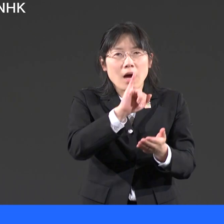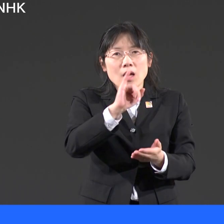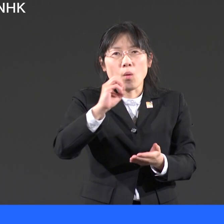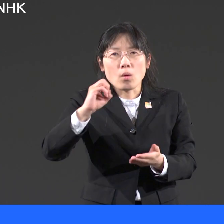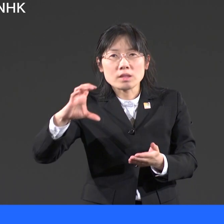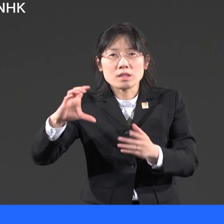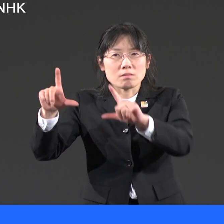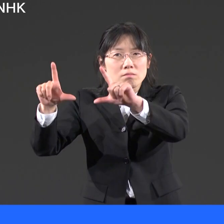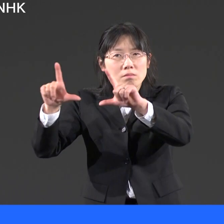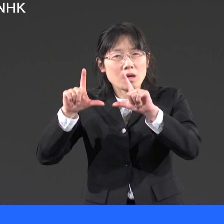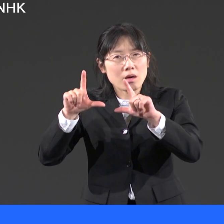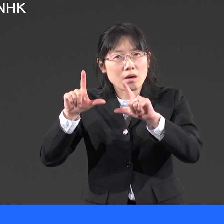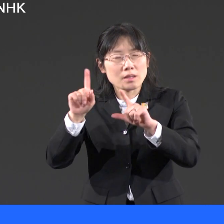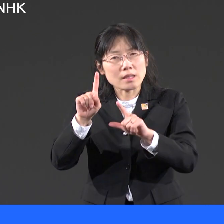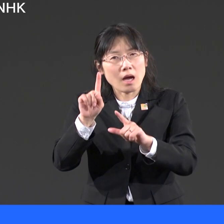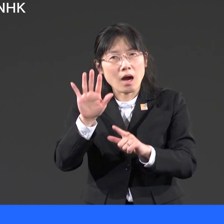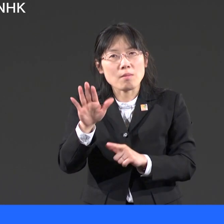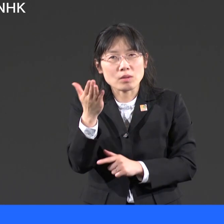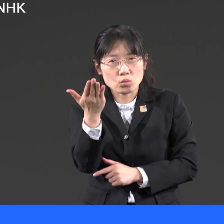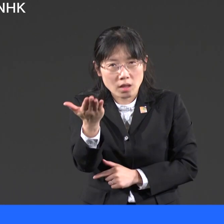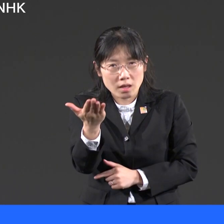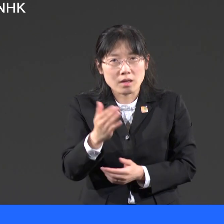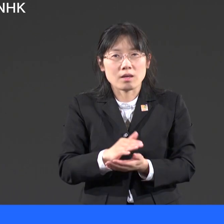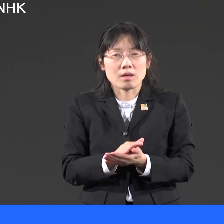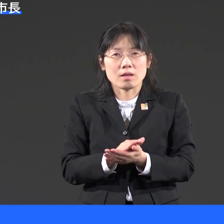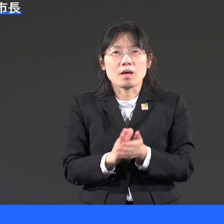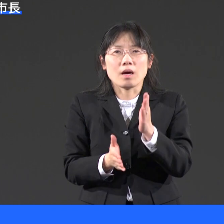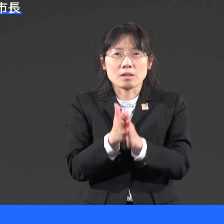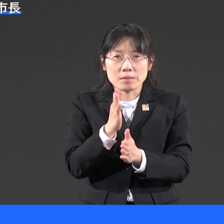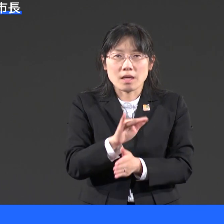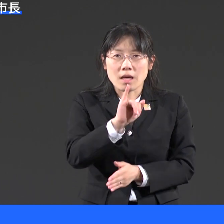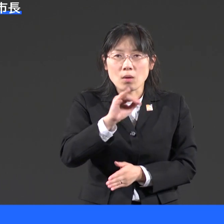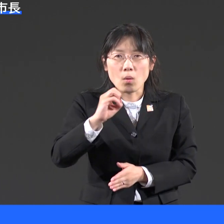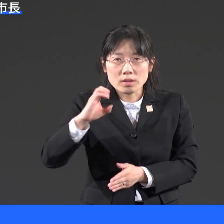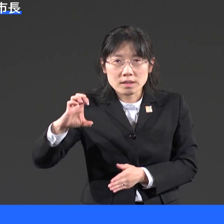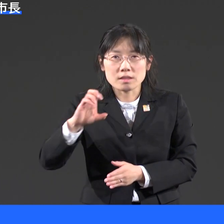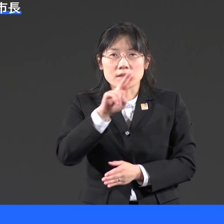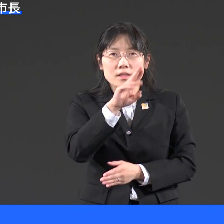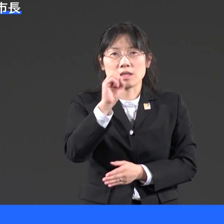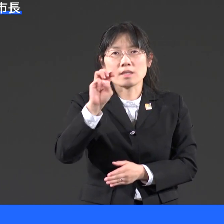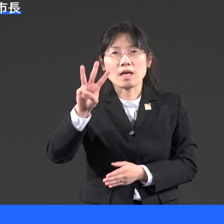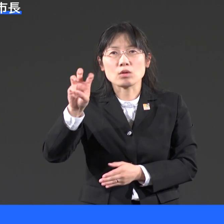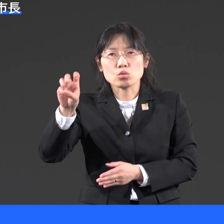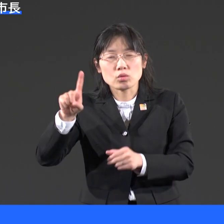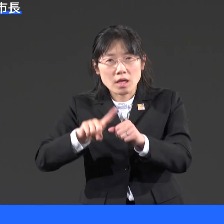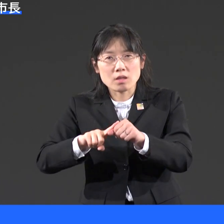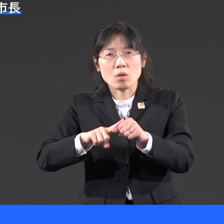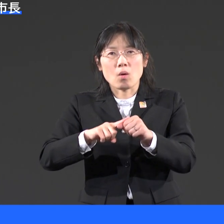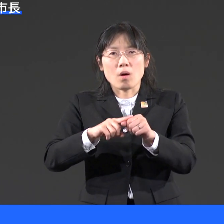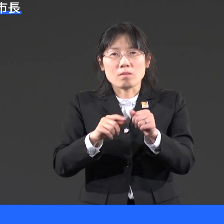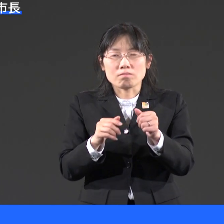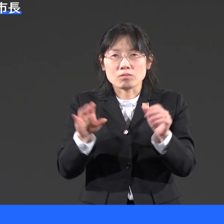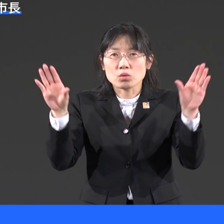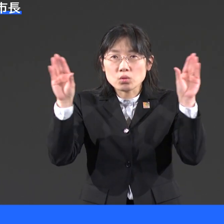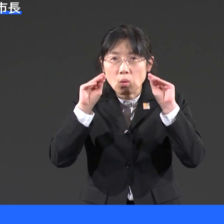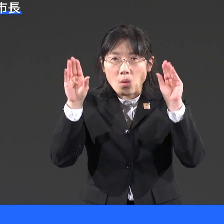ていればお聞かせください。 はい、改めて IOC から2030年についてのアナウンス、情報というのはあり